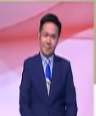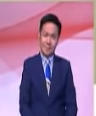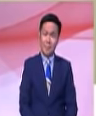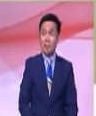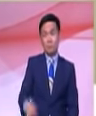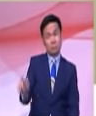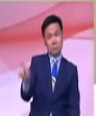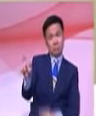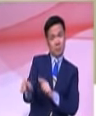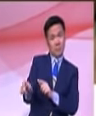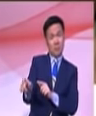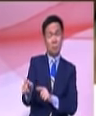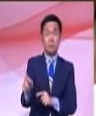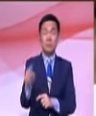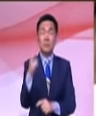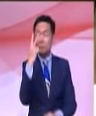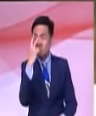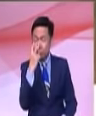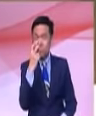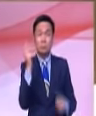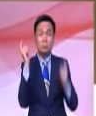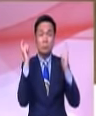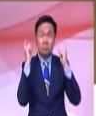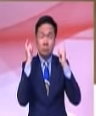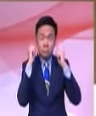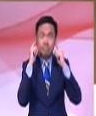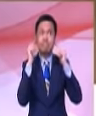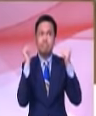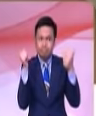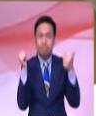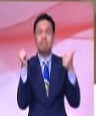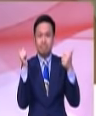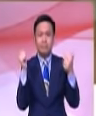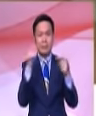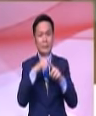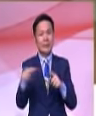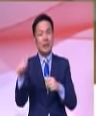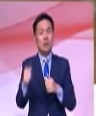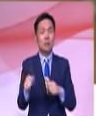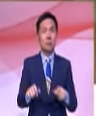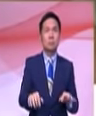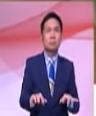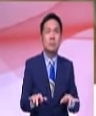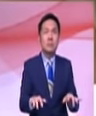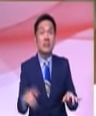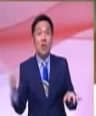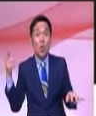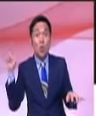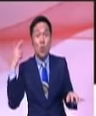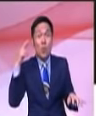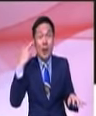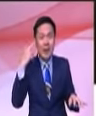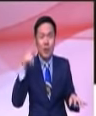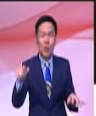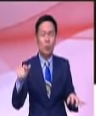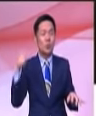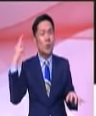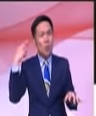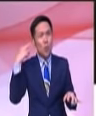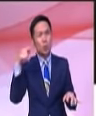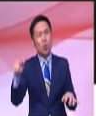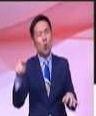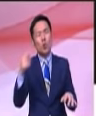Hanya bergantung kepada deria sentuh dan pendengaran, Fazlin Hizri Abdul Rahman mengendali Radio Persatuan Bagi Orang Buta